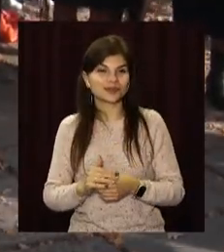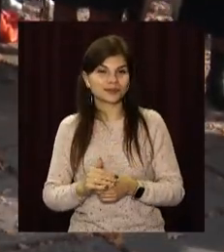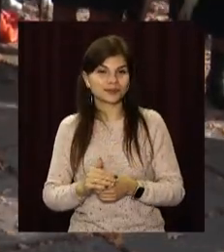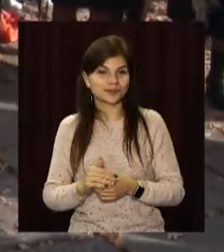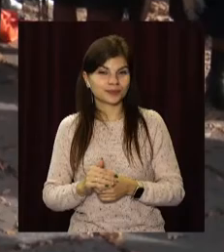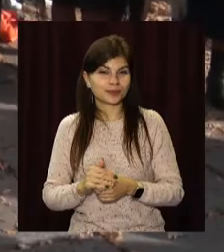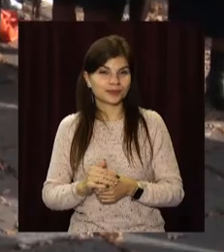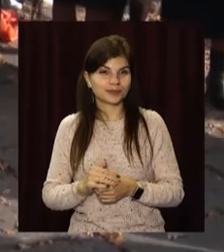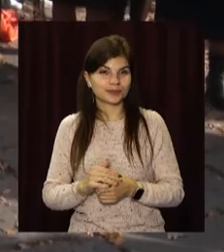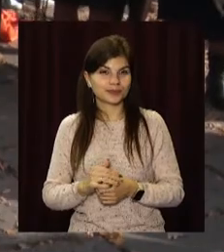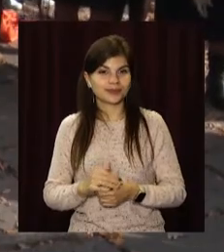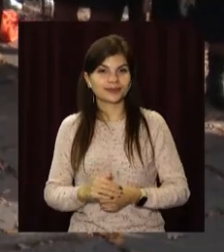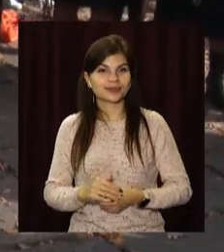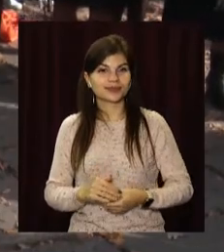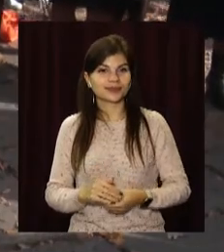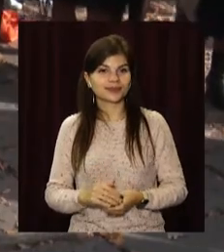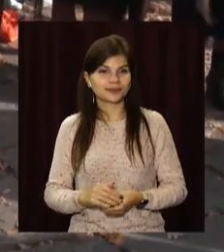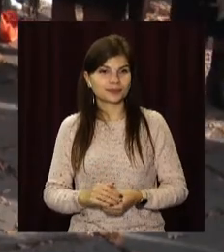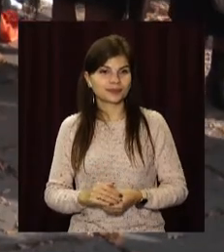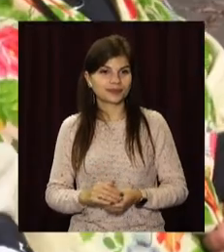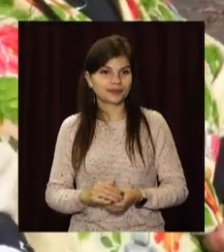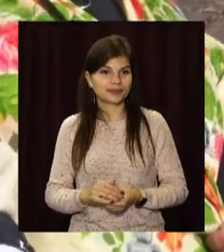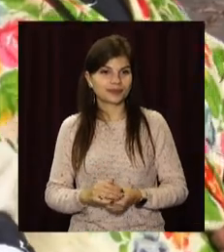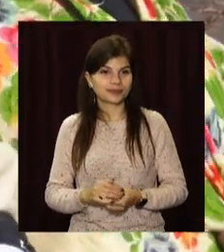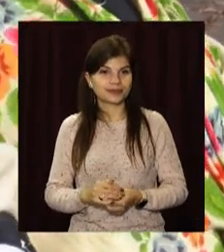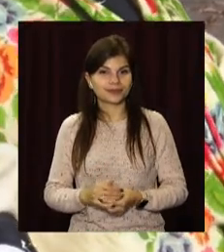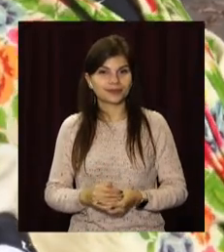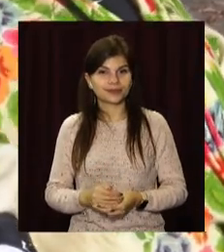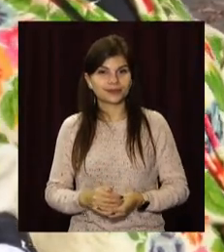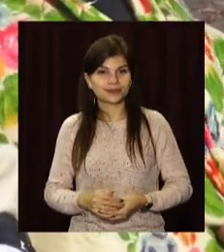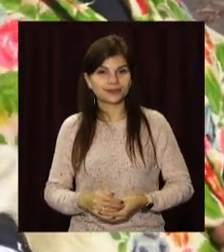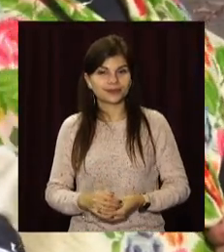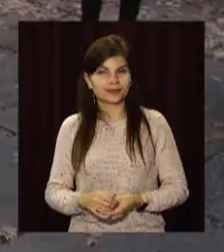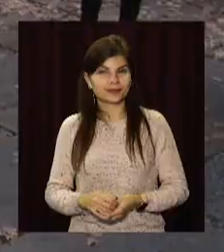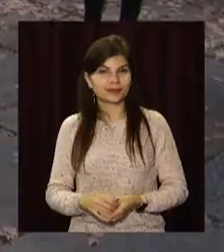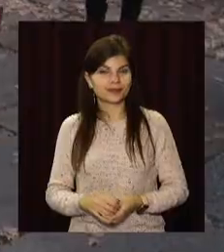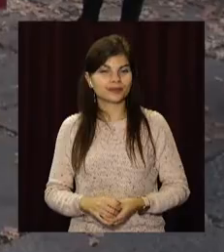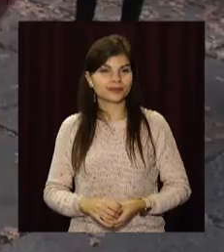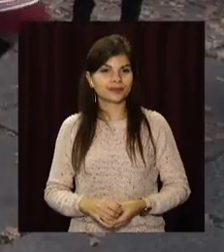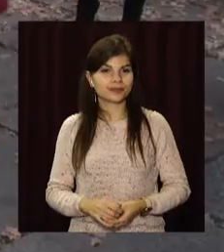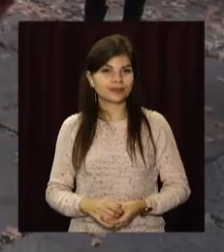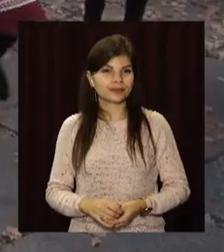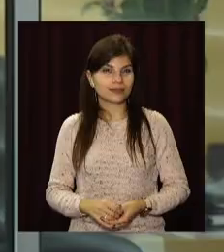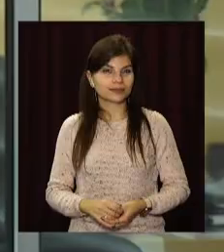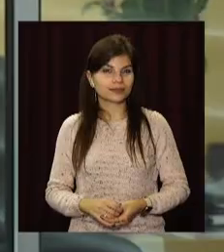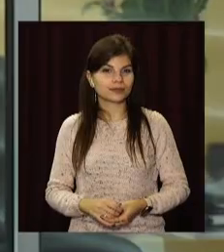селі усі дітки литкаті. Галина Ізмайлова, Роман Вишинов, Open News, телеканал «Відкритий».